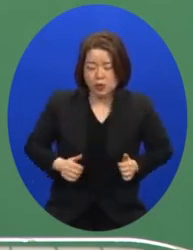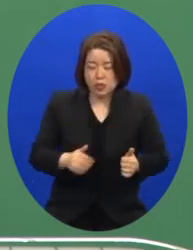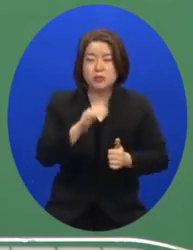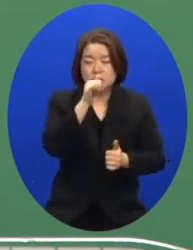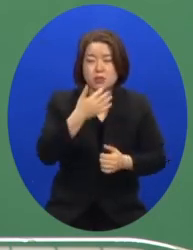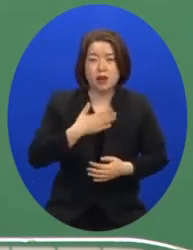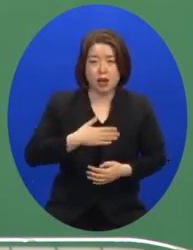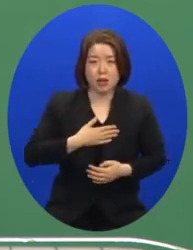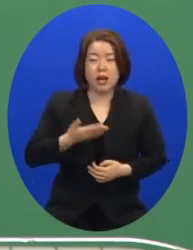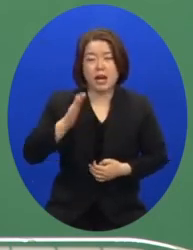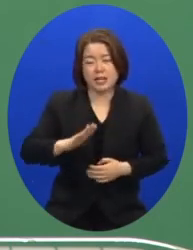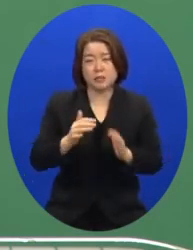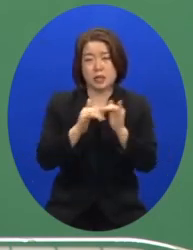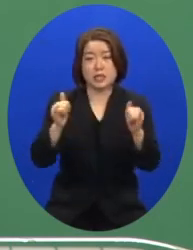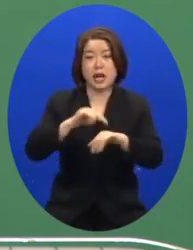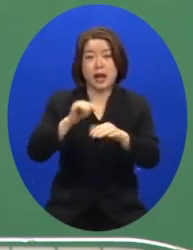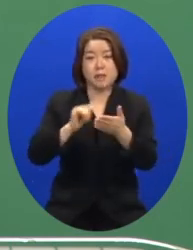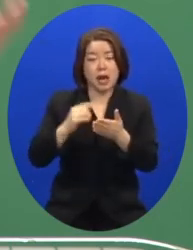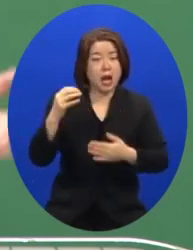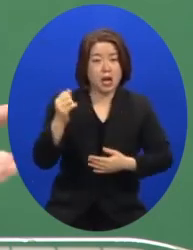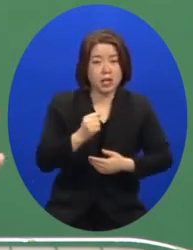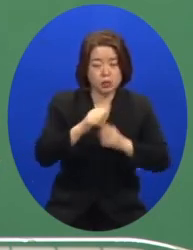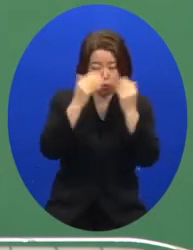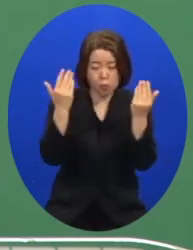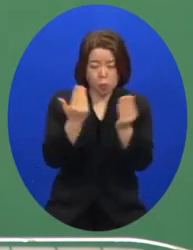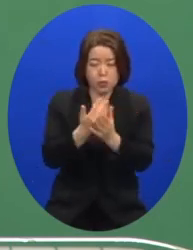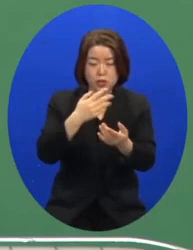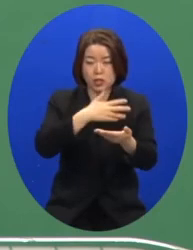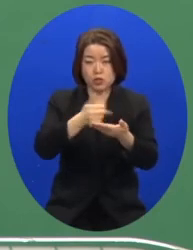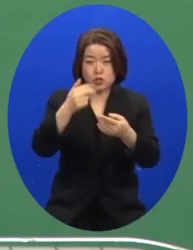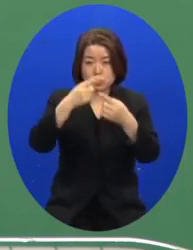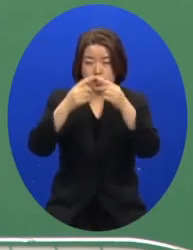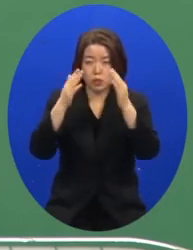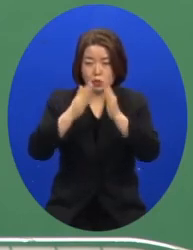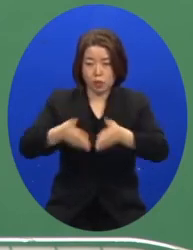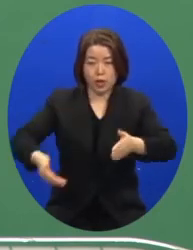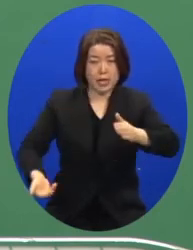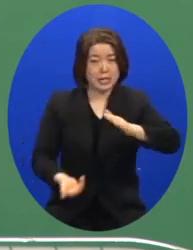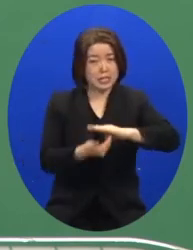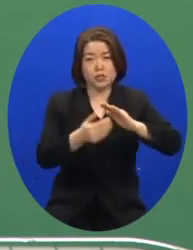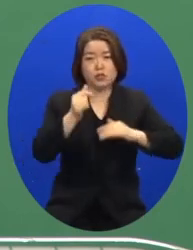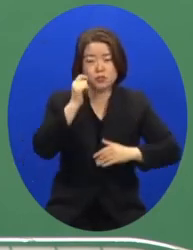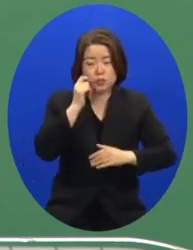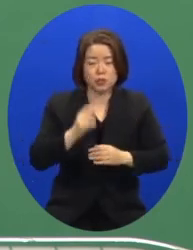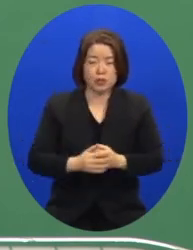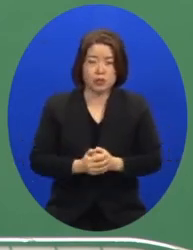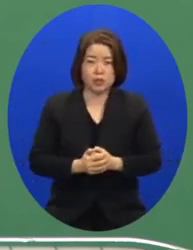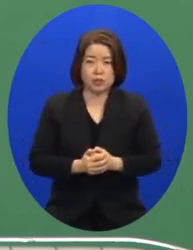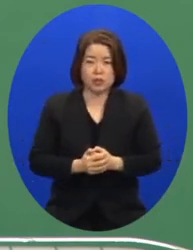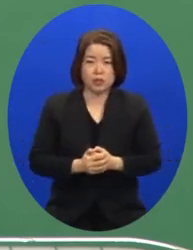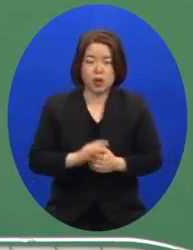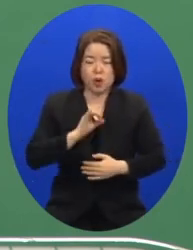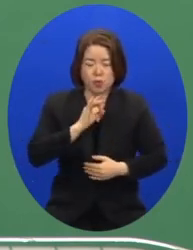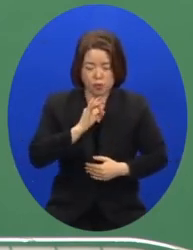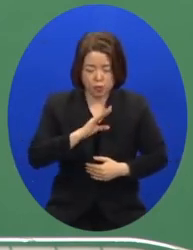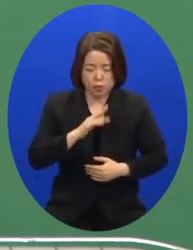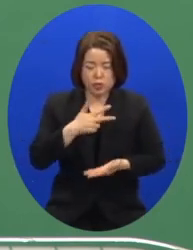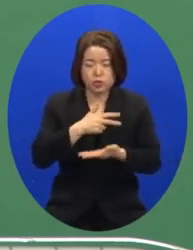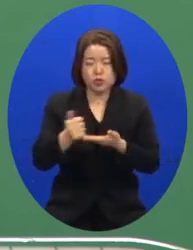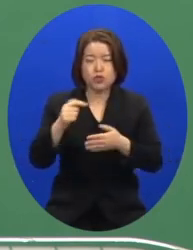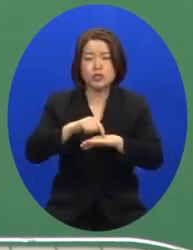사람의 마음으로는 온전한 주님의 교회를 이루지 못합니다 주님의 마음을 품어야